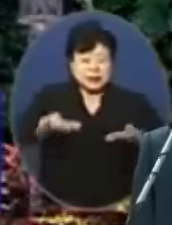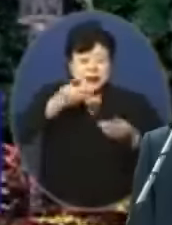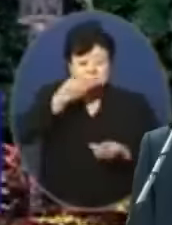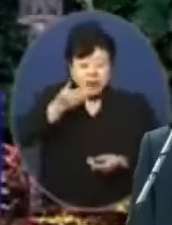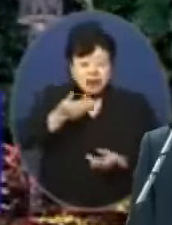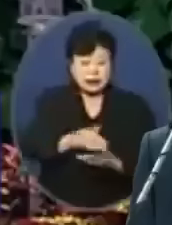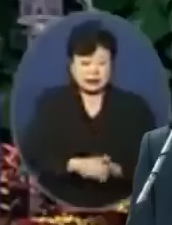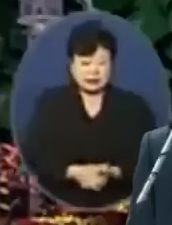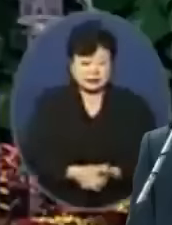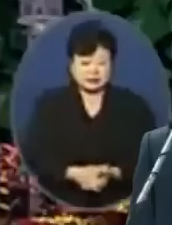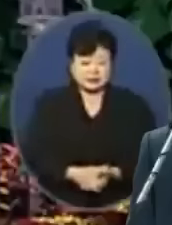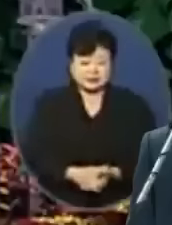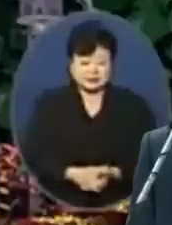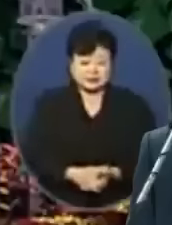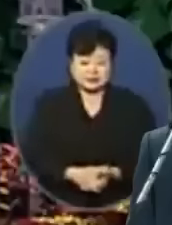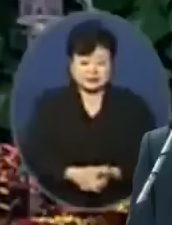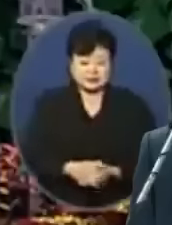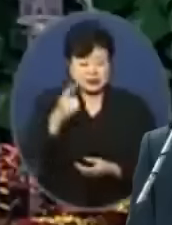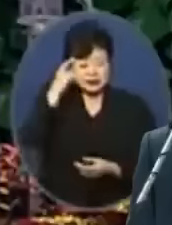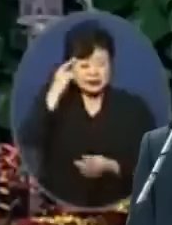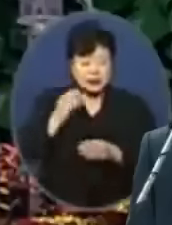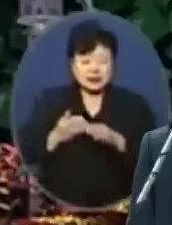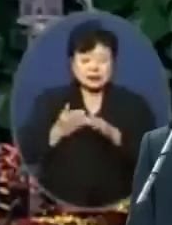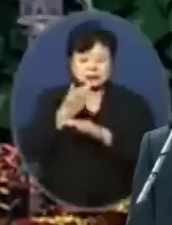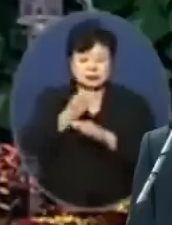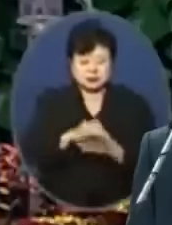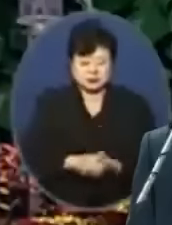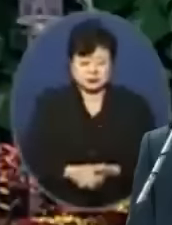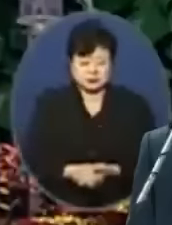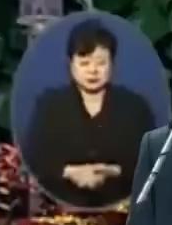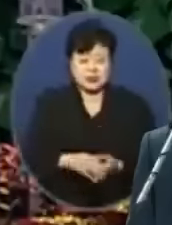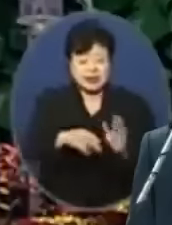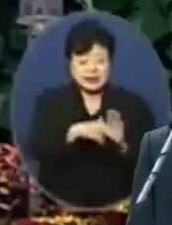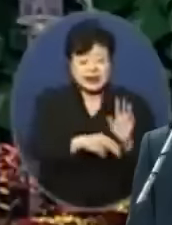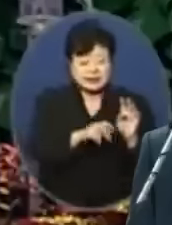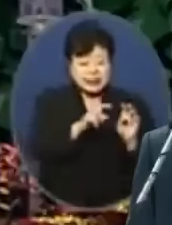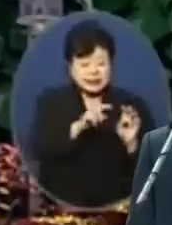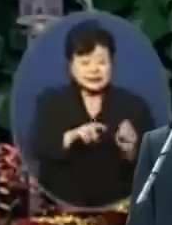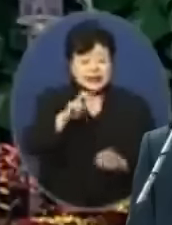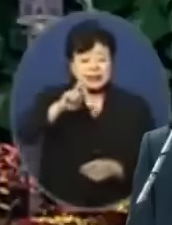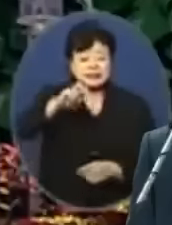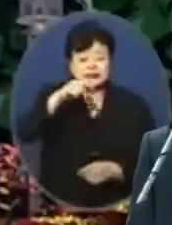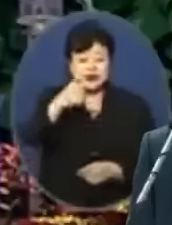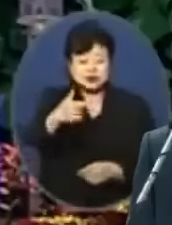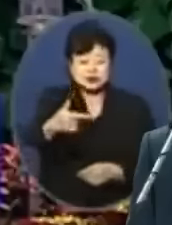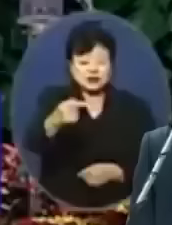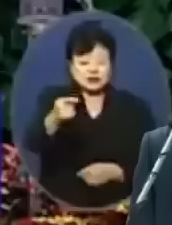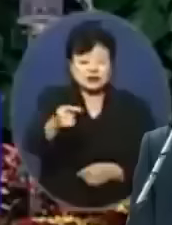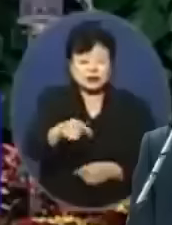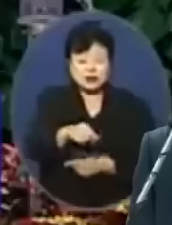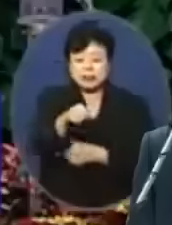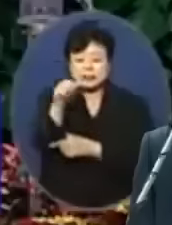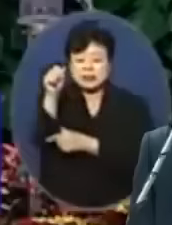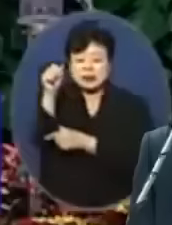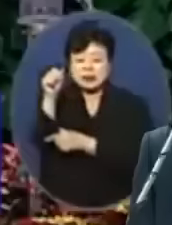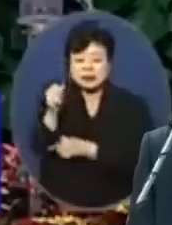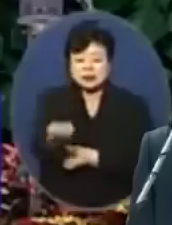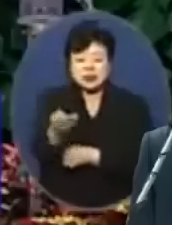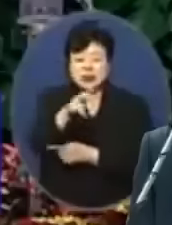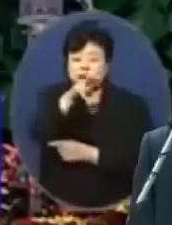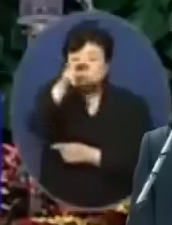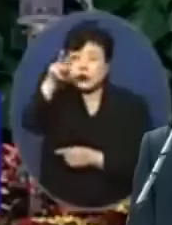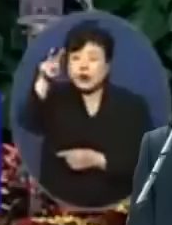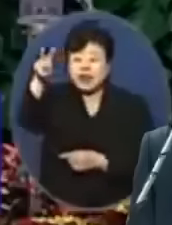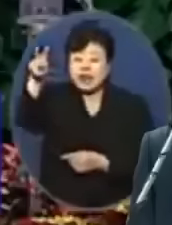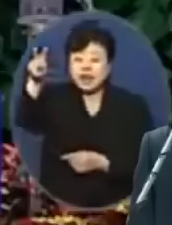들어올리신다. 상상을 할 수가 없습니다. 이사야 40장 26절에는 너희는 고개를 들어 저 위를